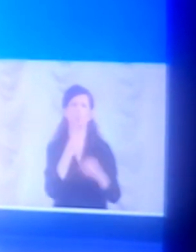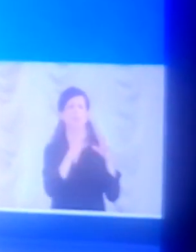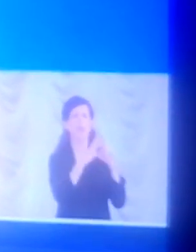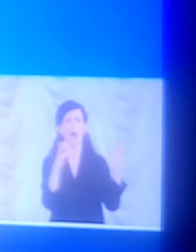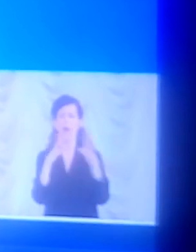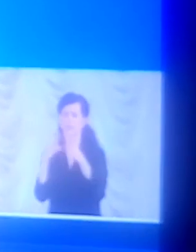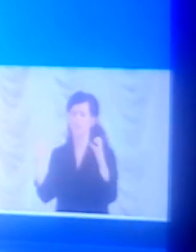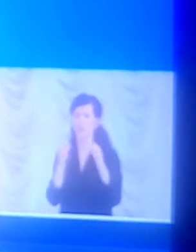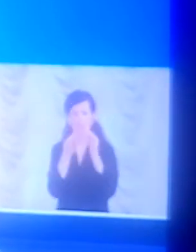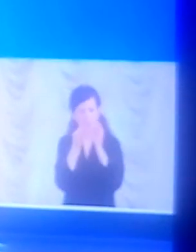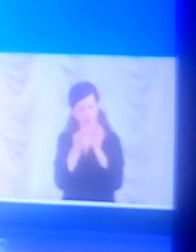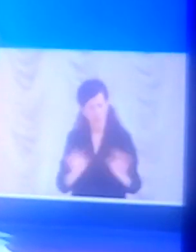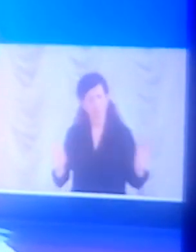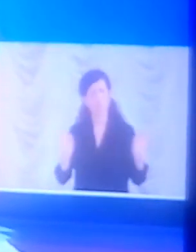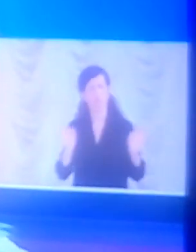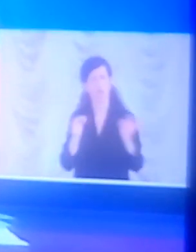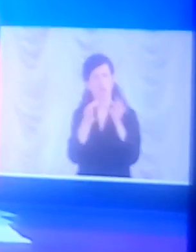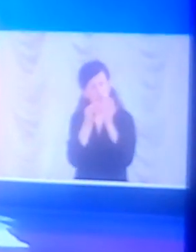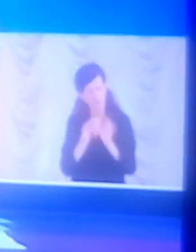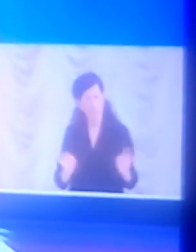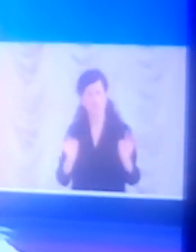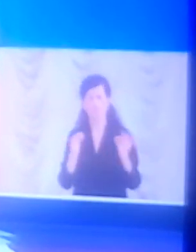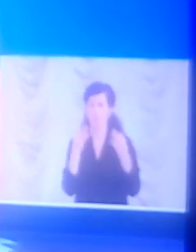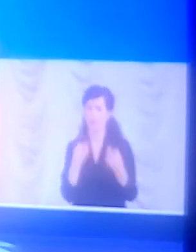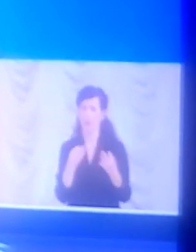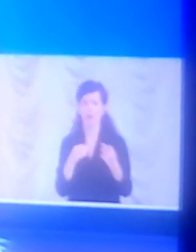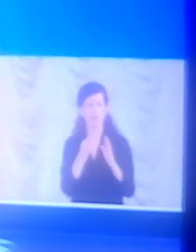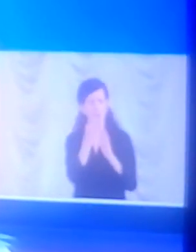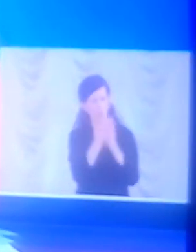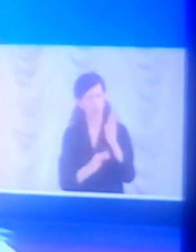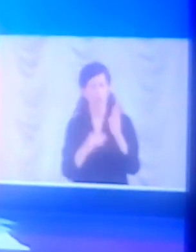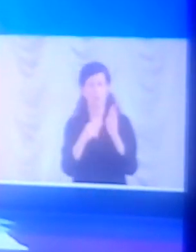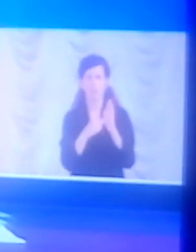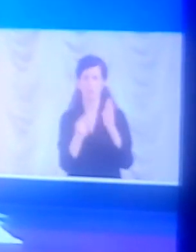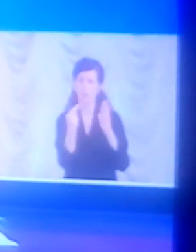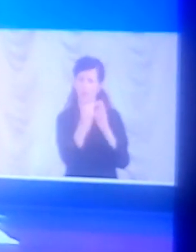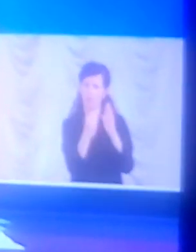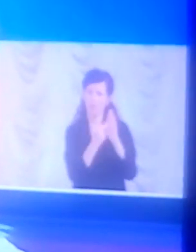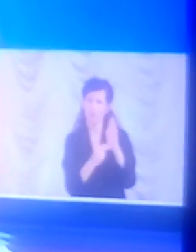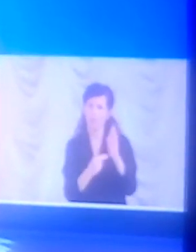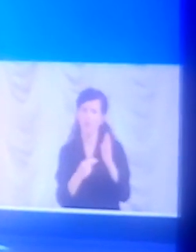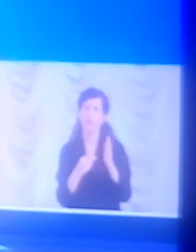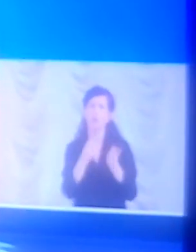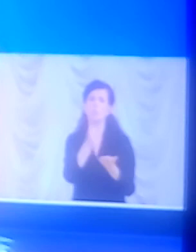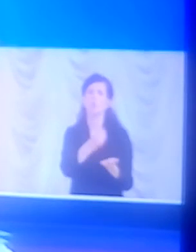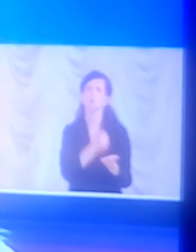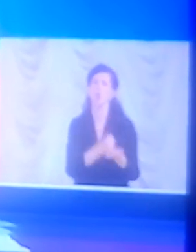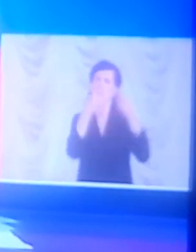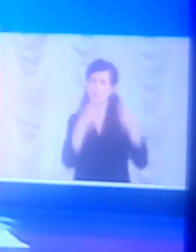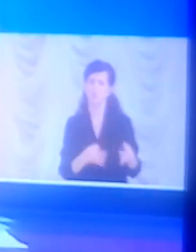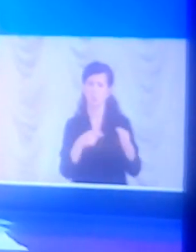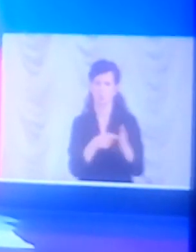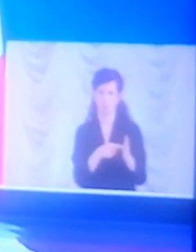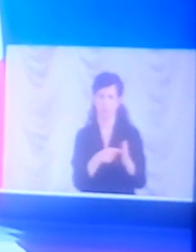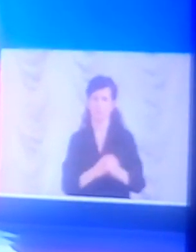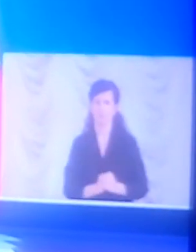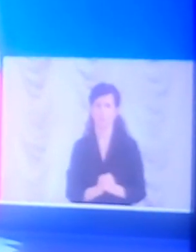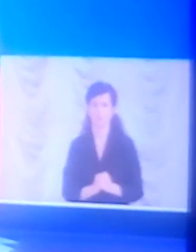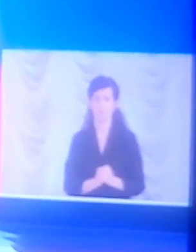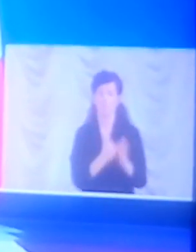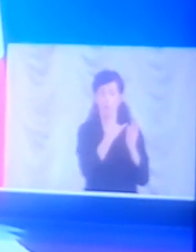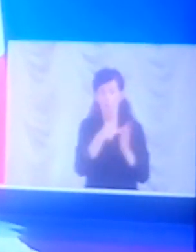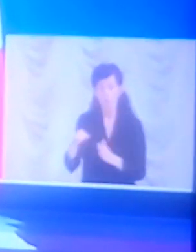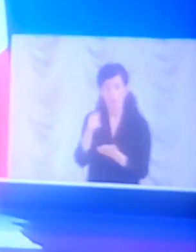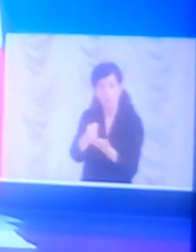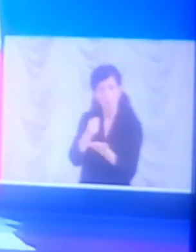al rispetto assoluto delle prescrizioni contenute in questo protocollo di sicurezza. E poi abbiamo un ultimo protocollo